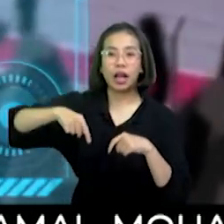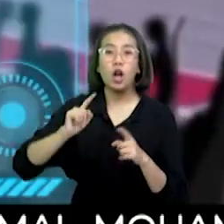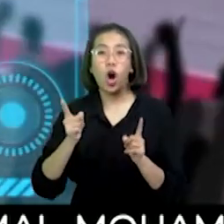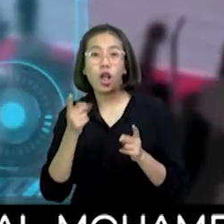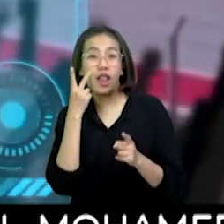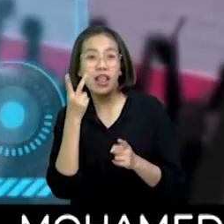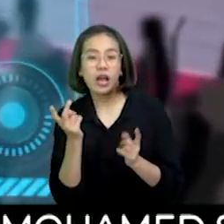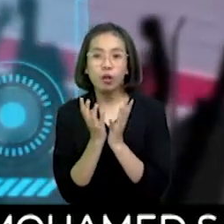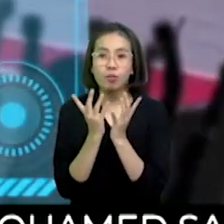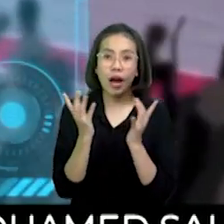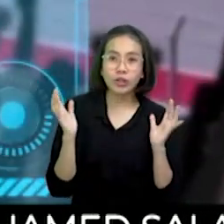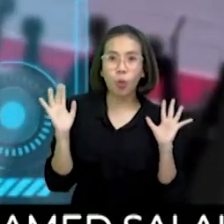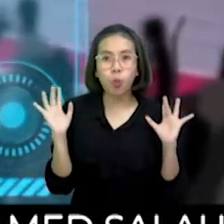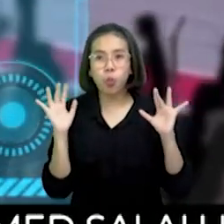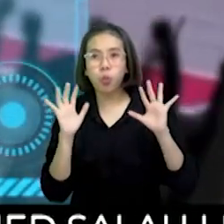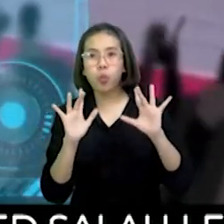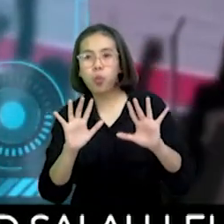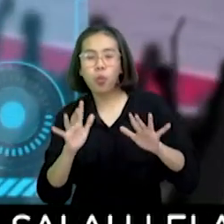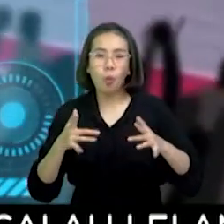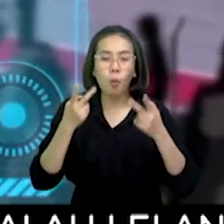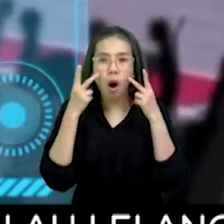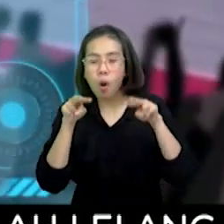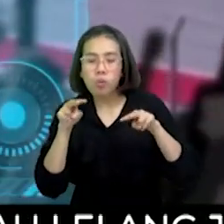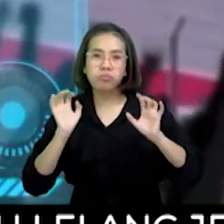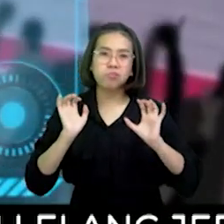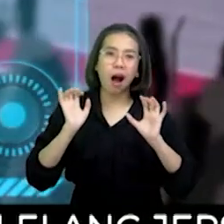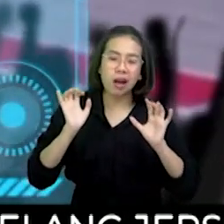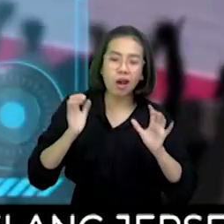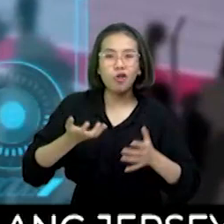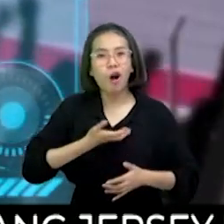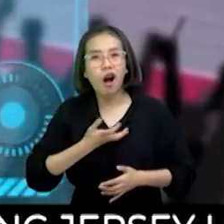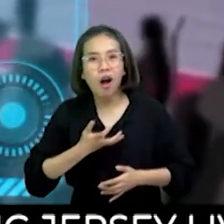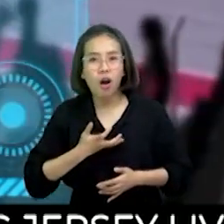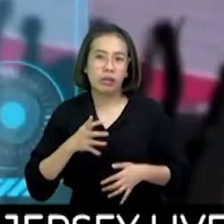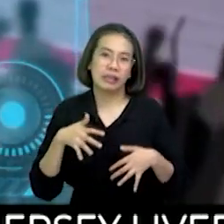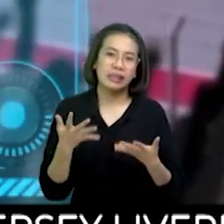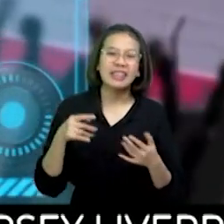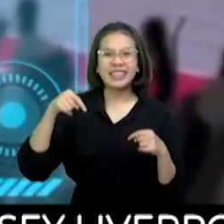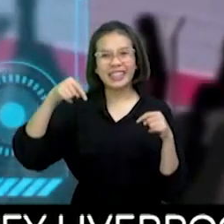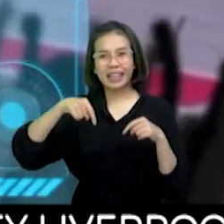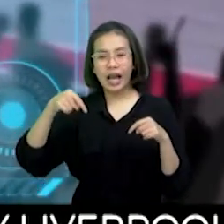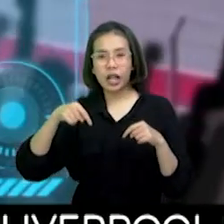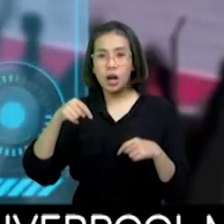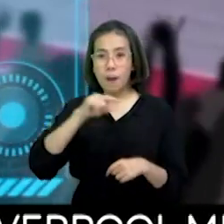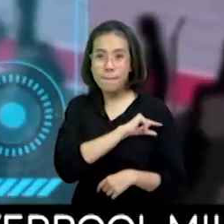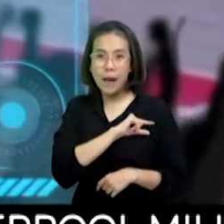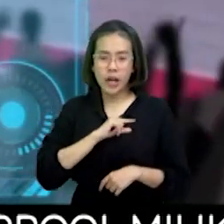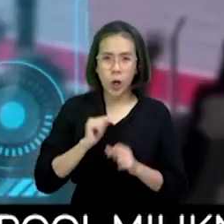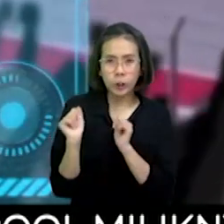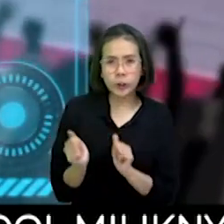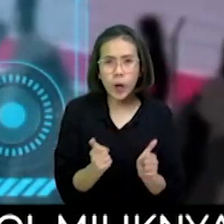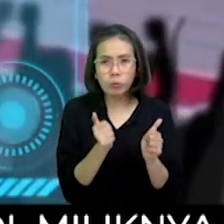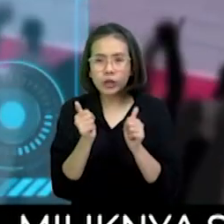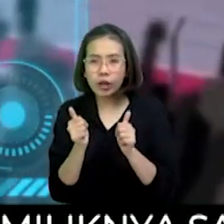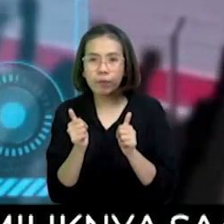animo luar biasa ditunjukkan dari ajang World Superbike 2021. Sehingga tidak heran kalau pihak penyelenggara menyediakan